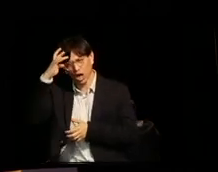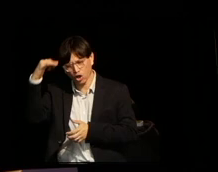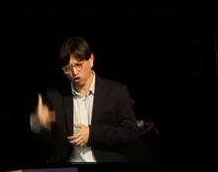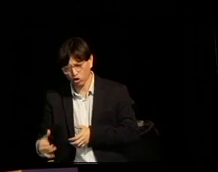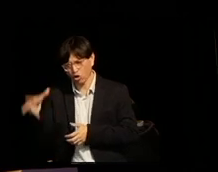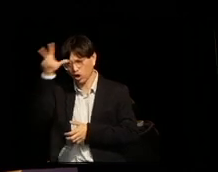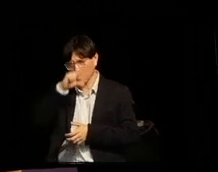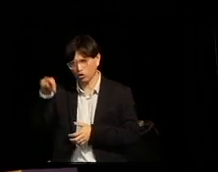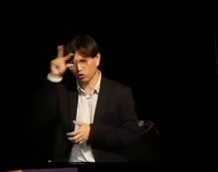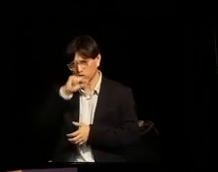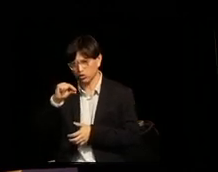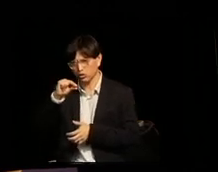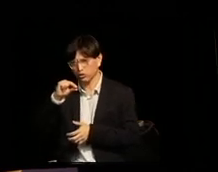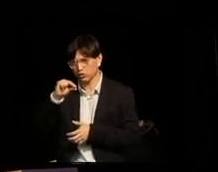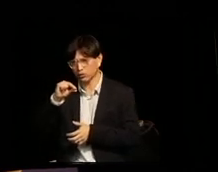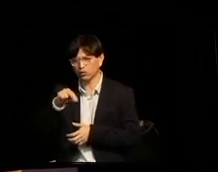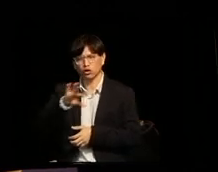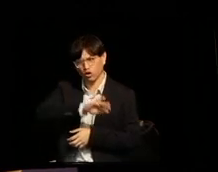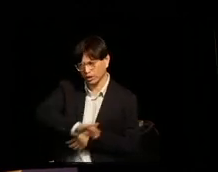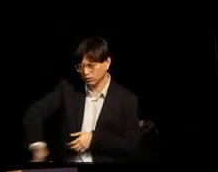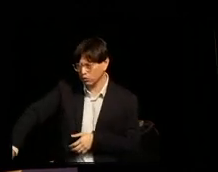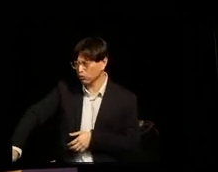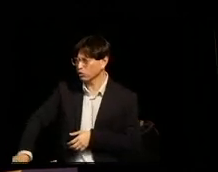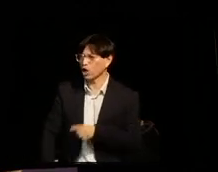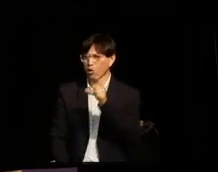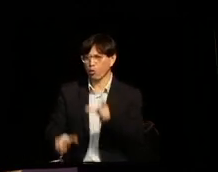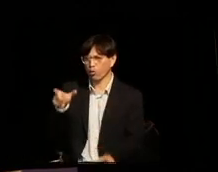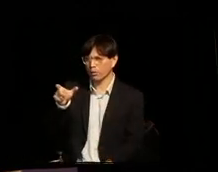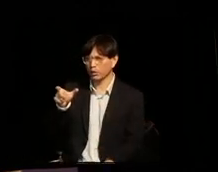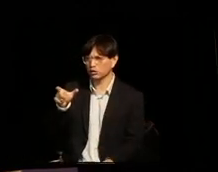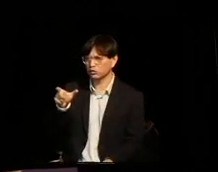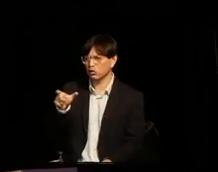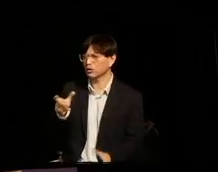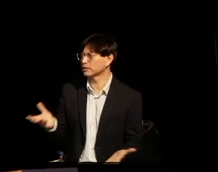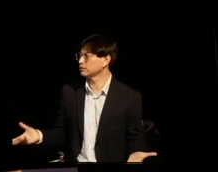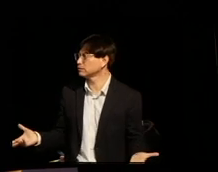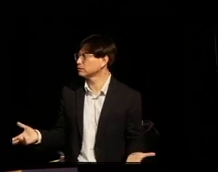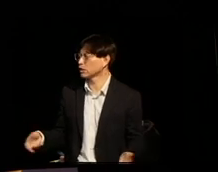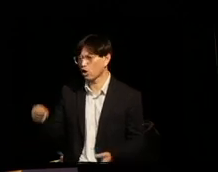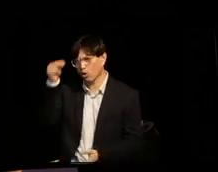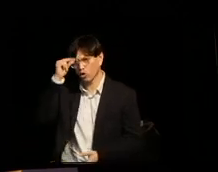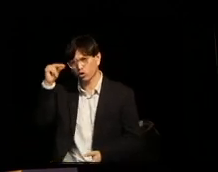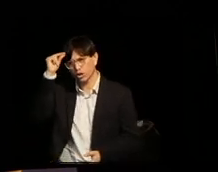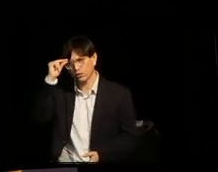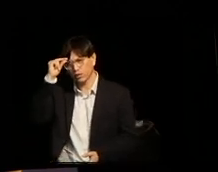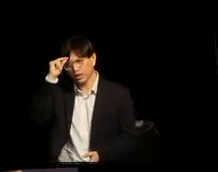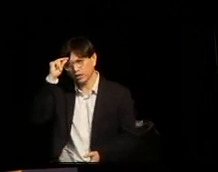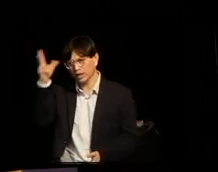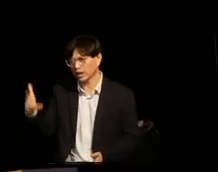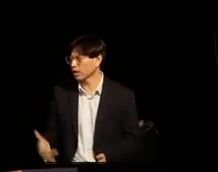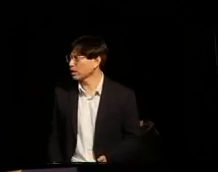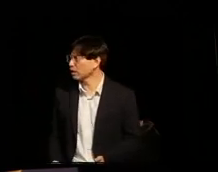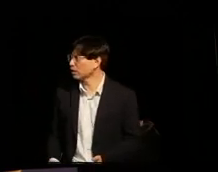conoscenza e per cui non esclude una persona che mettiamo caso cognitivamente no